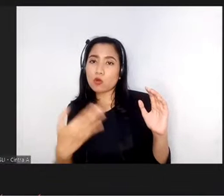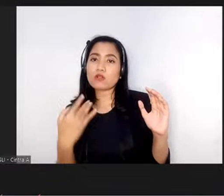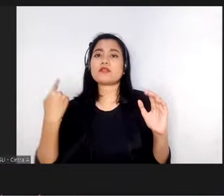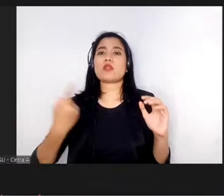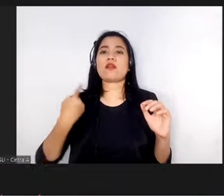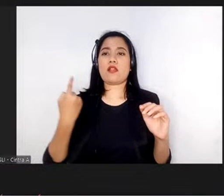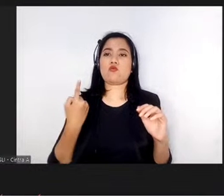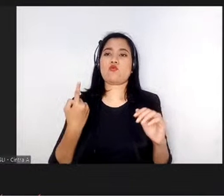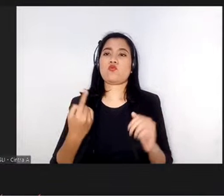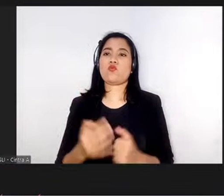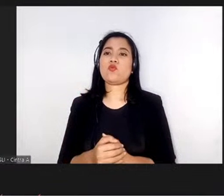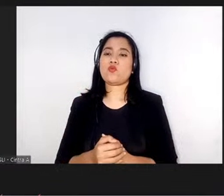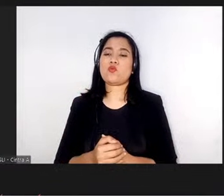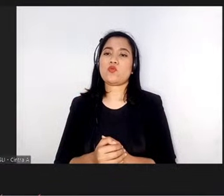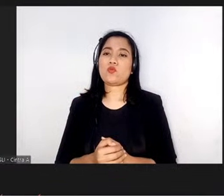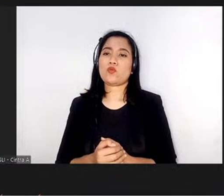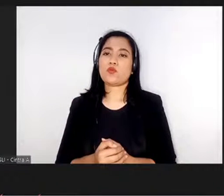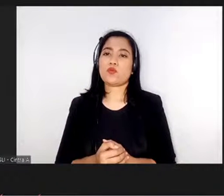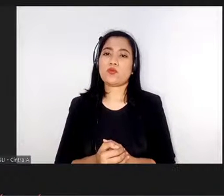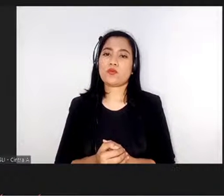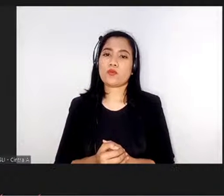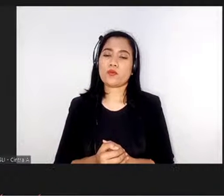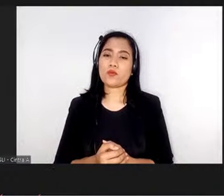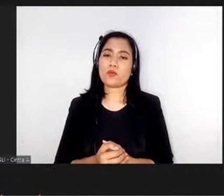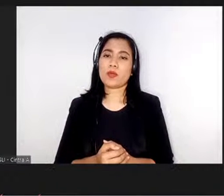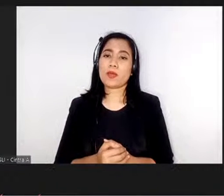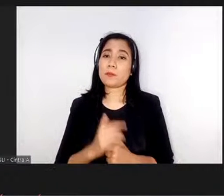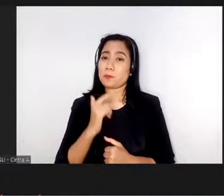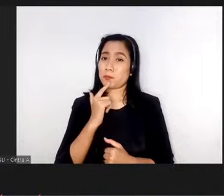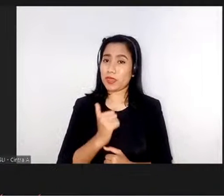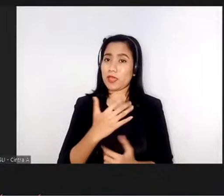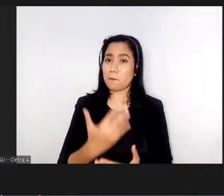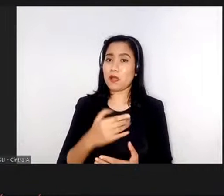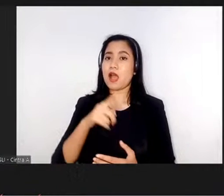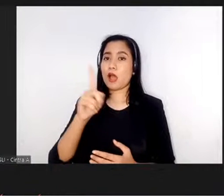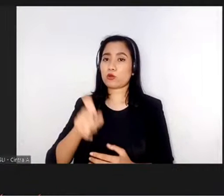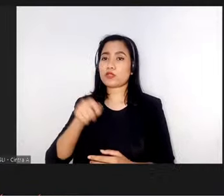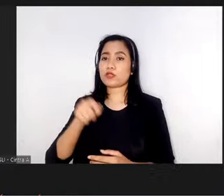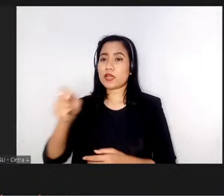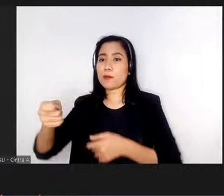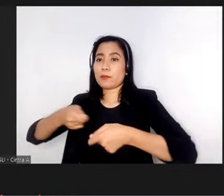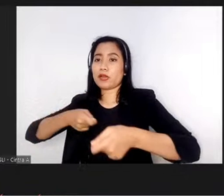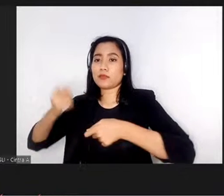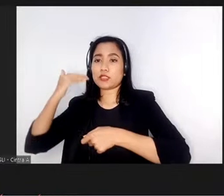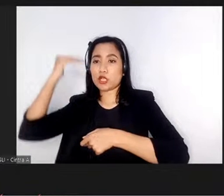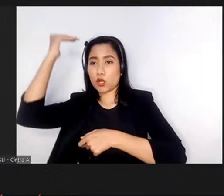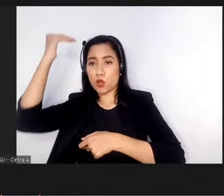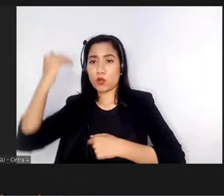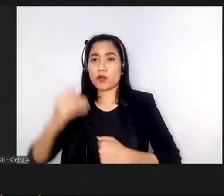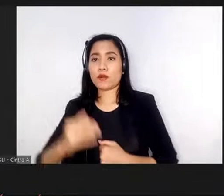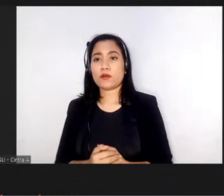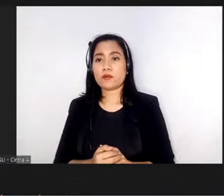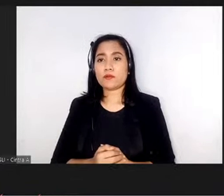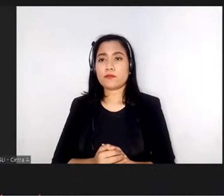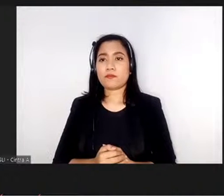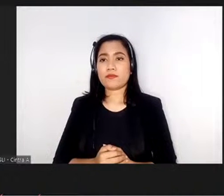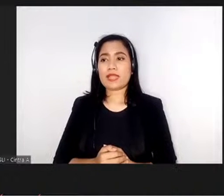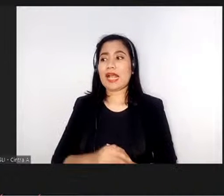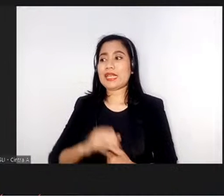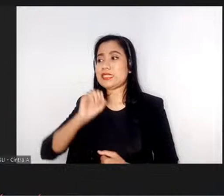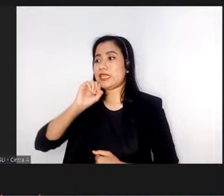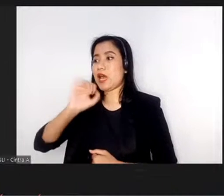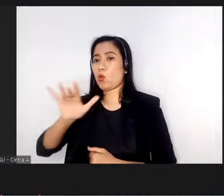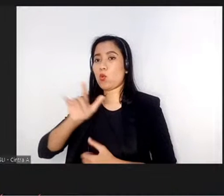misalnya dan penting juga untuk mengikut sertakan manajemen senior dan juga menginformasikan kepada mereka